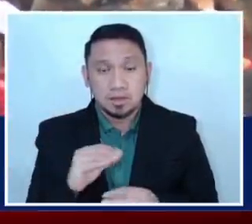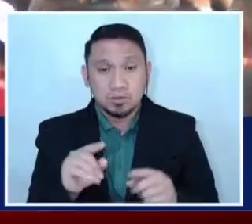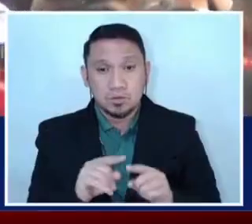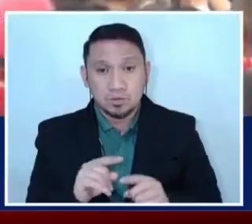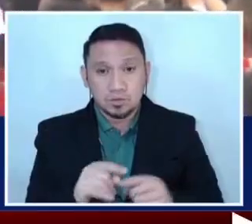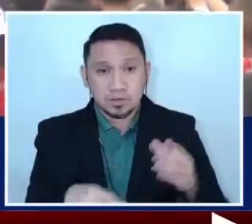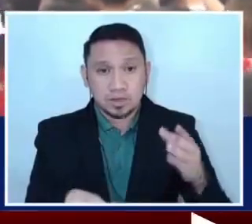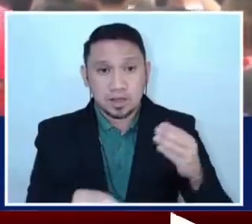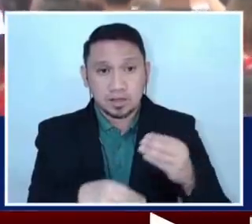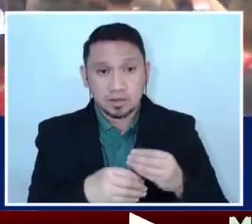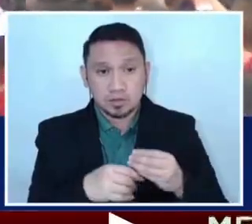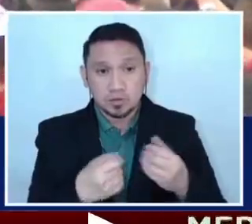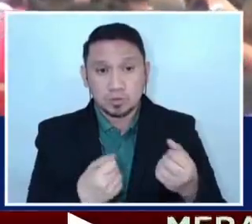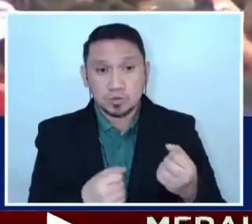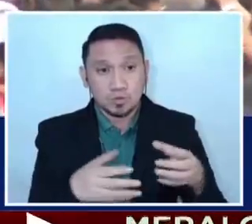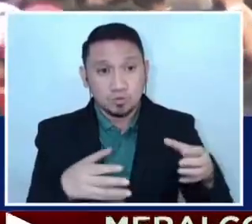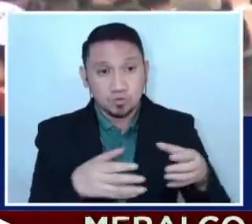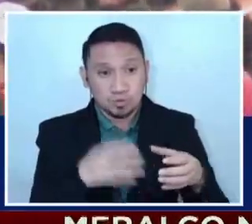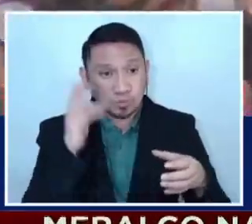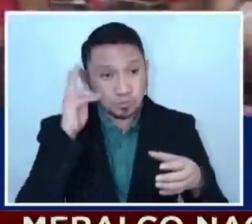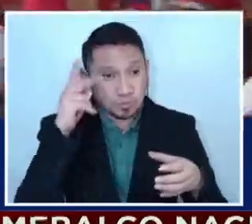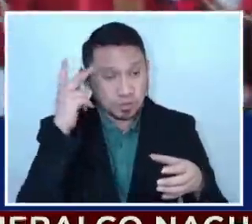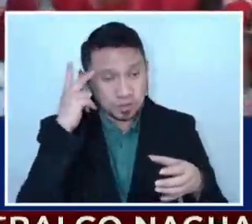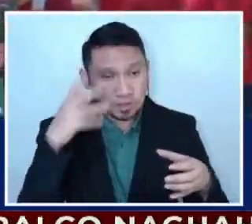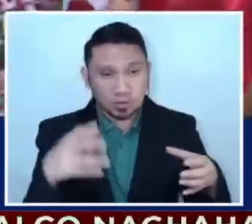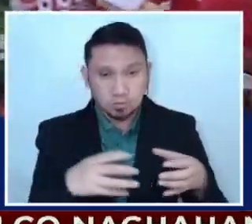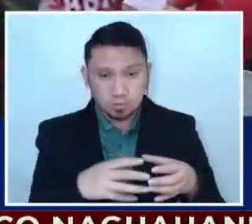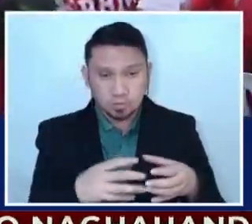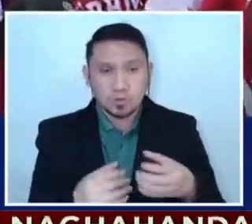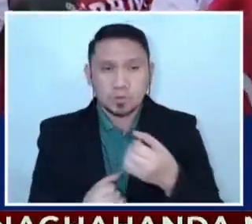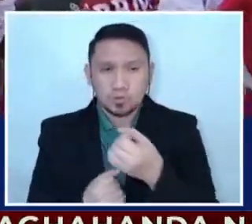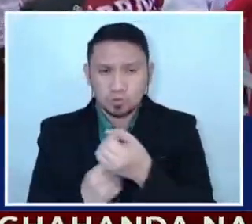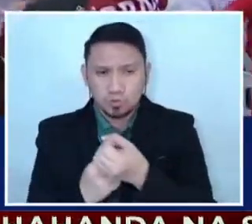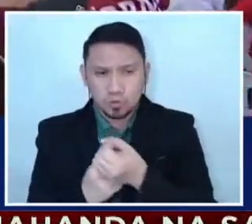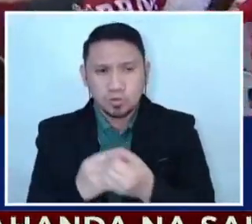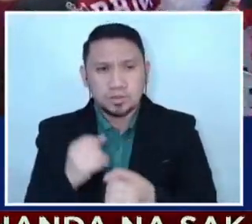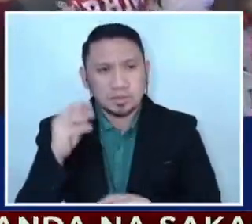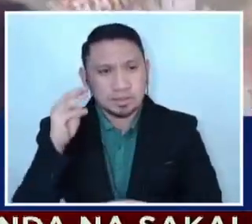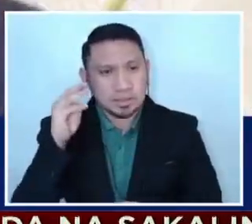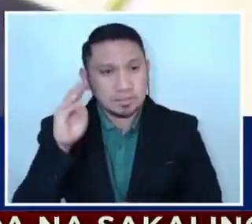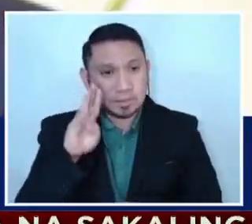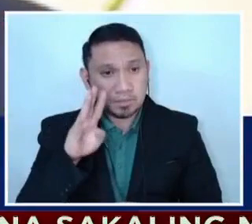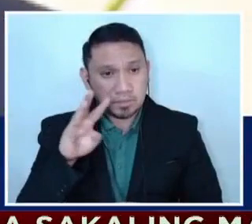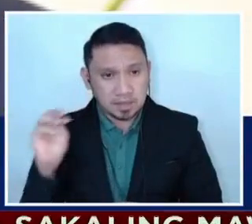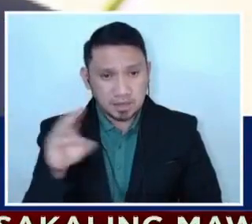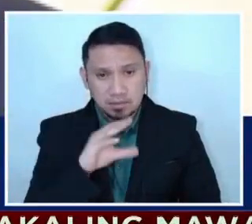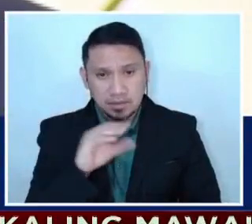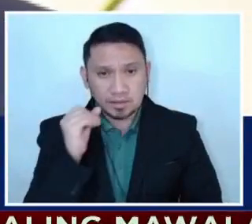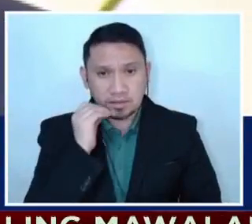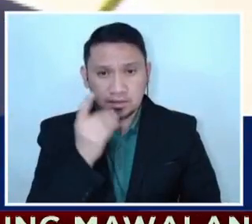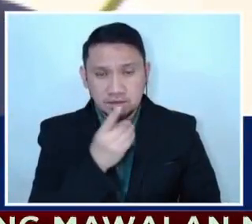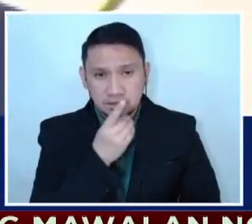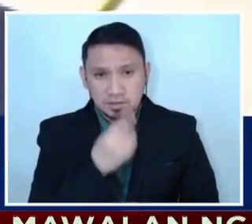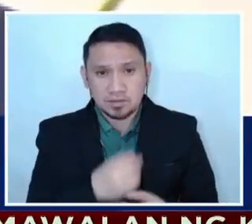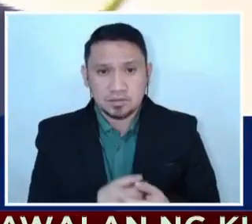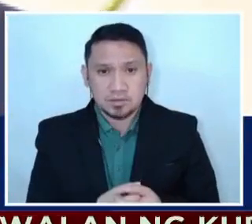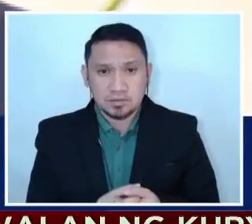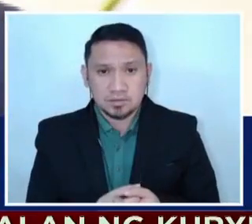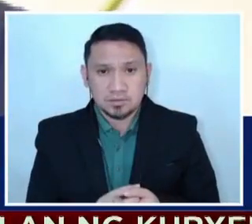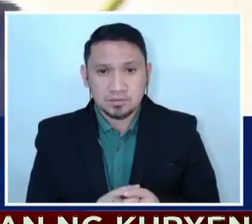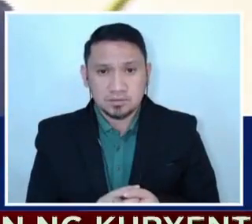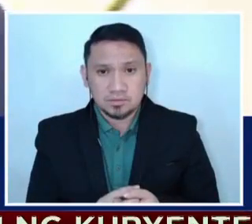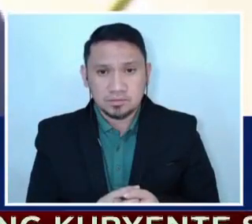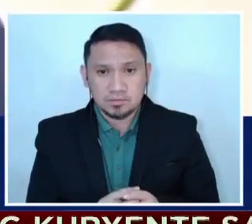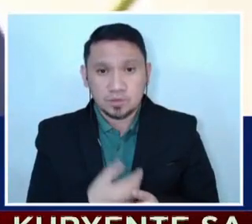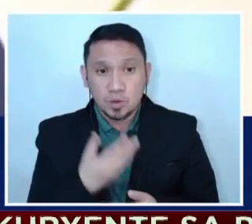na sumusuporta kina Marcos at Duterte. Inendorso na sila ng Nacionalista Party sa ilalim ng NP